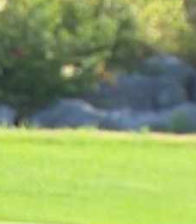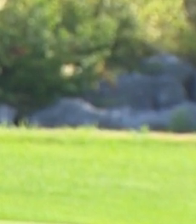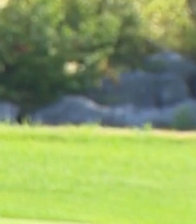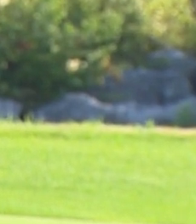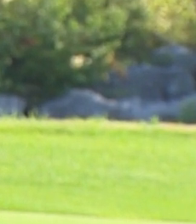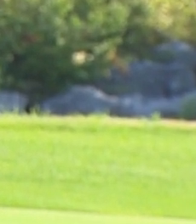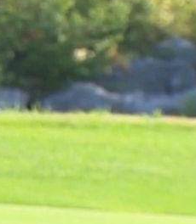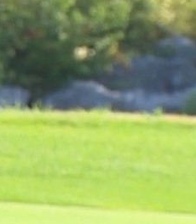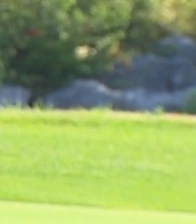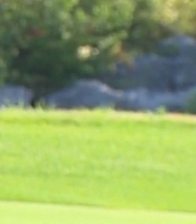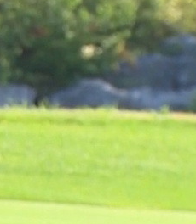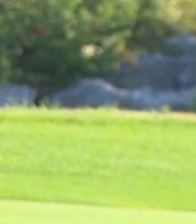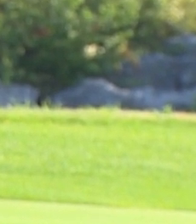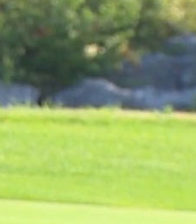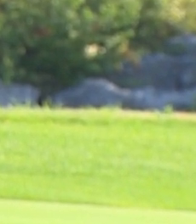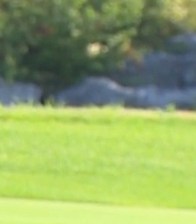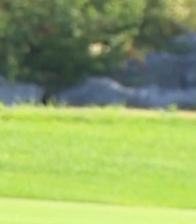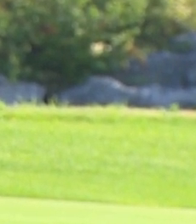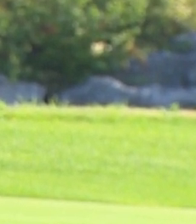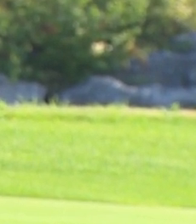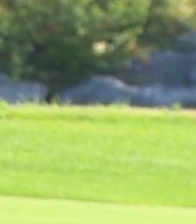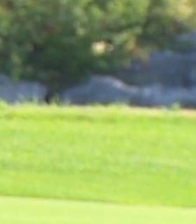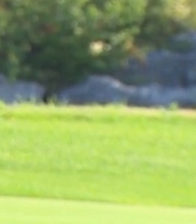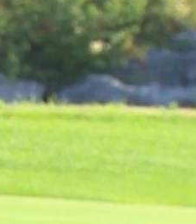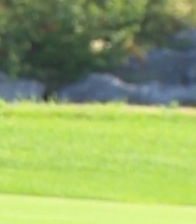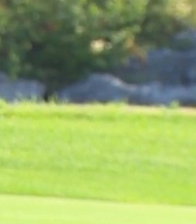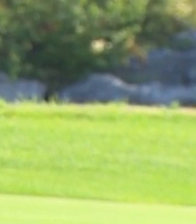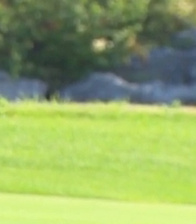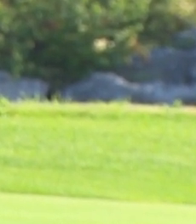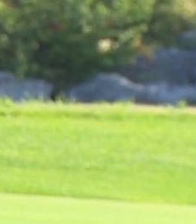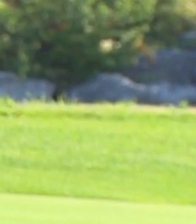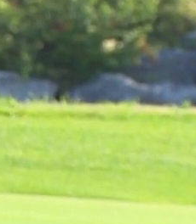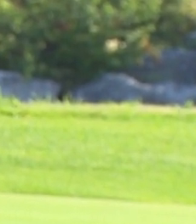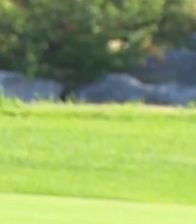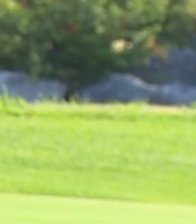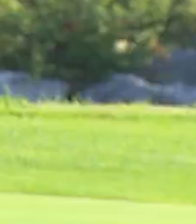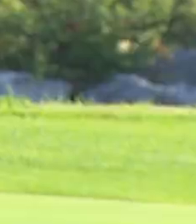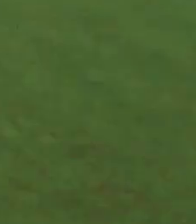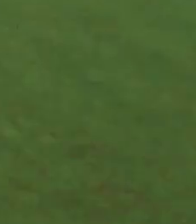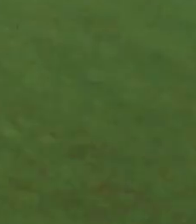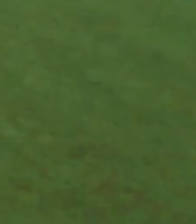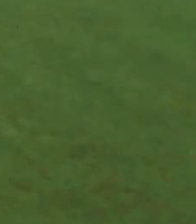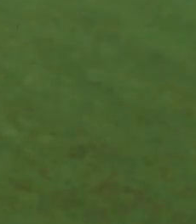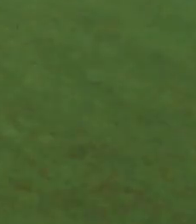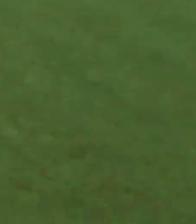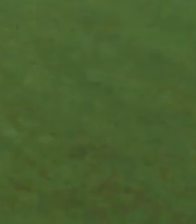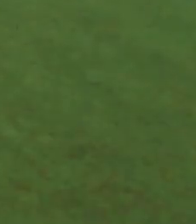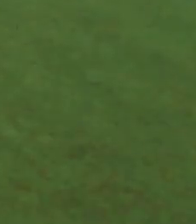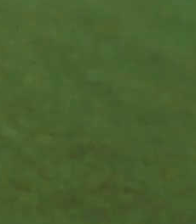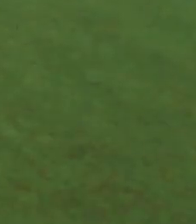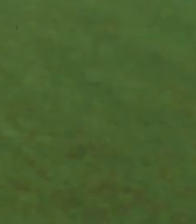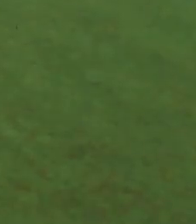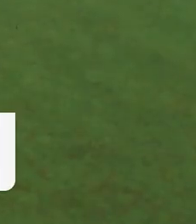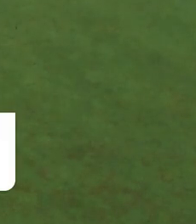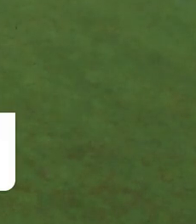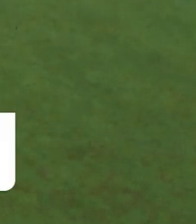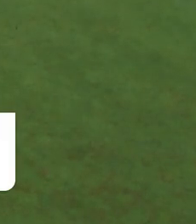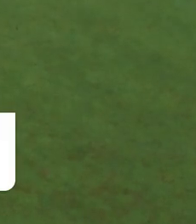진짜 말이야. 왜냐면 이거 라이를 보고 가야 될 것 같아, 스트로크를.